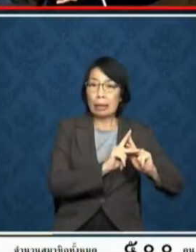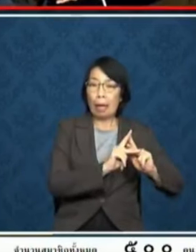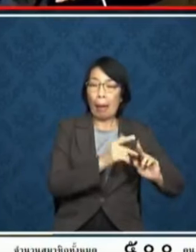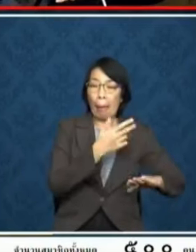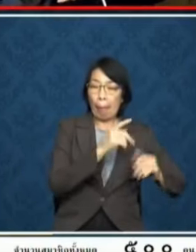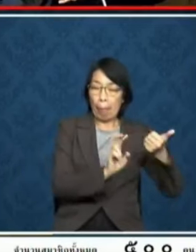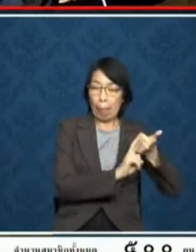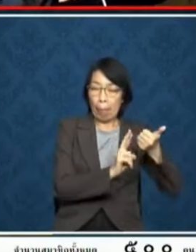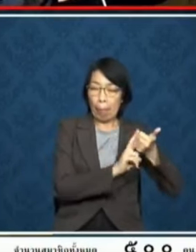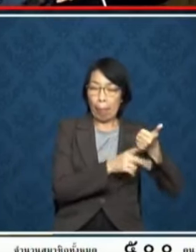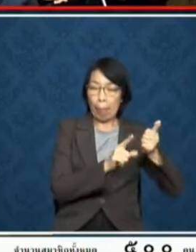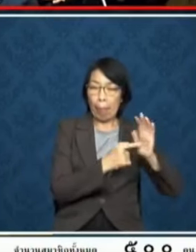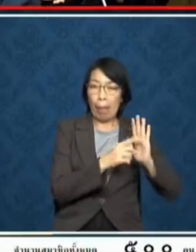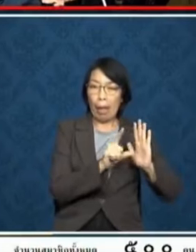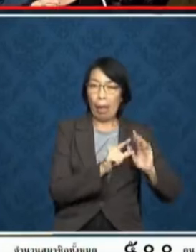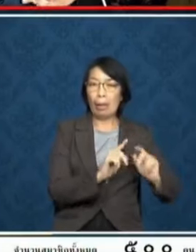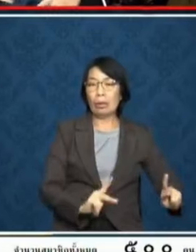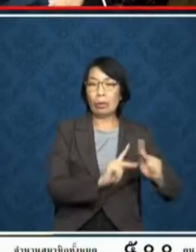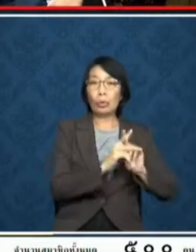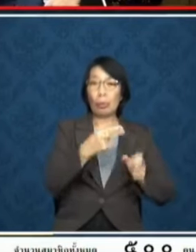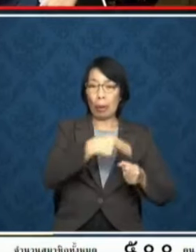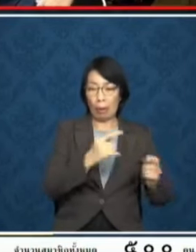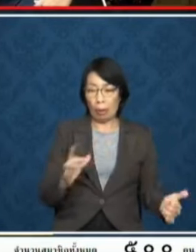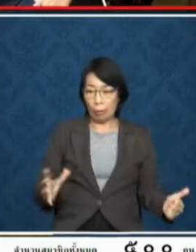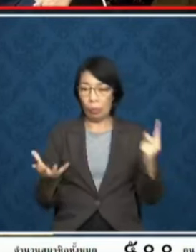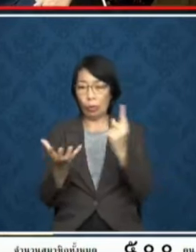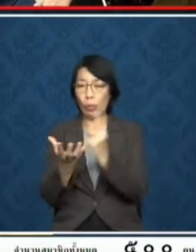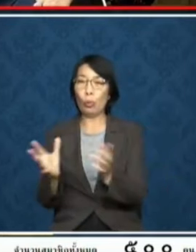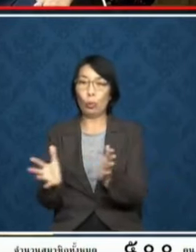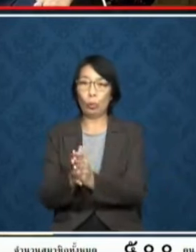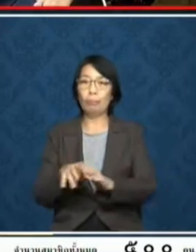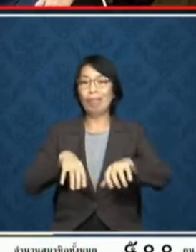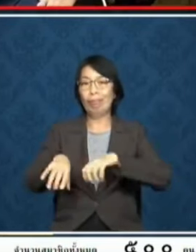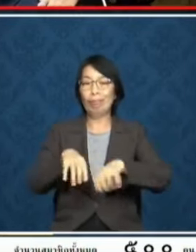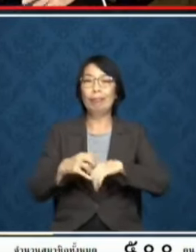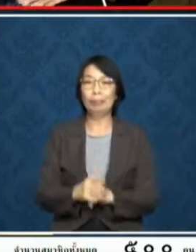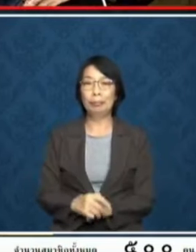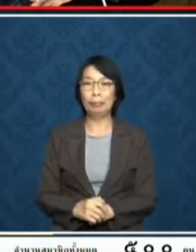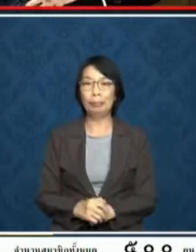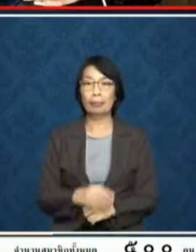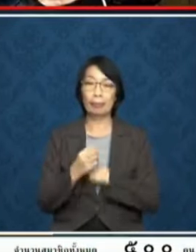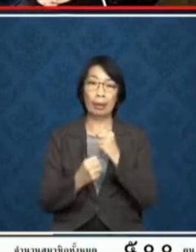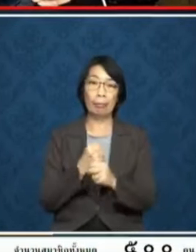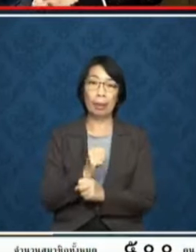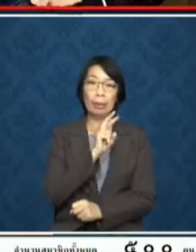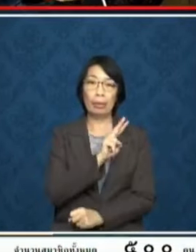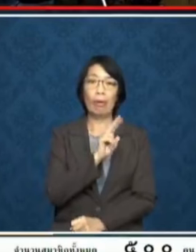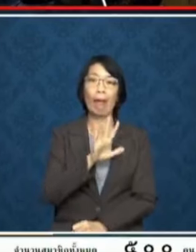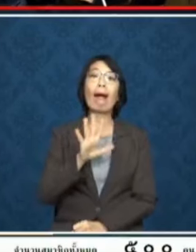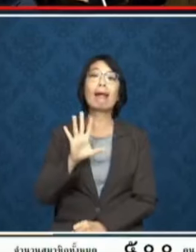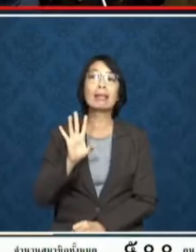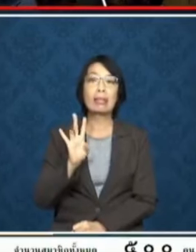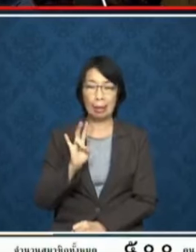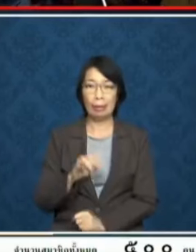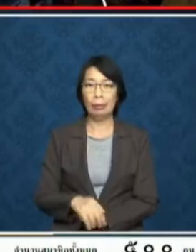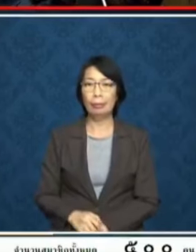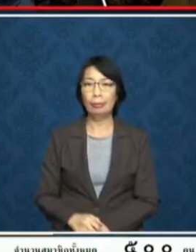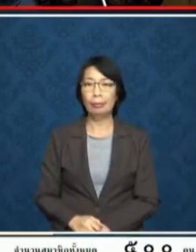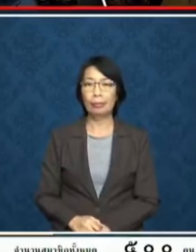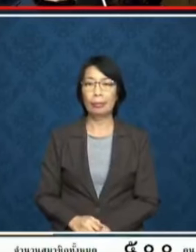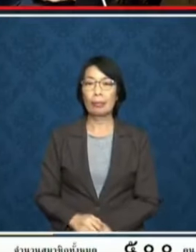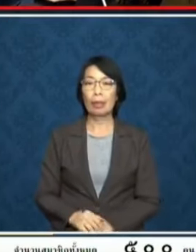อดคล้องกับนโยบายของรัฐบาลค่ะต่อมาค่ะท่านประธานในปี57นะคะรัฐบาลคสช.นะคะก็เ